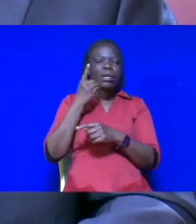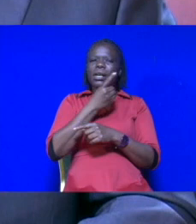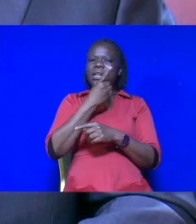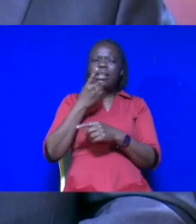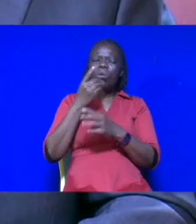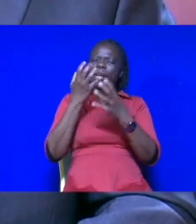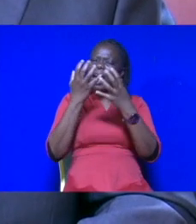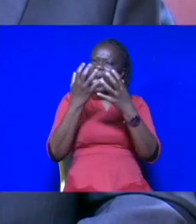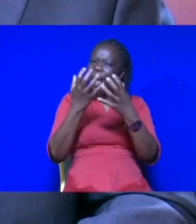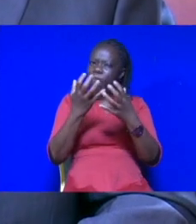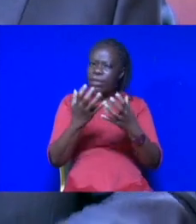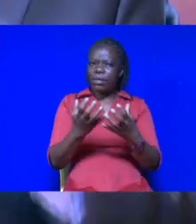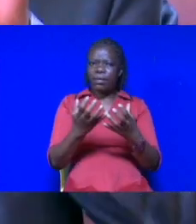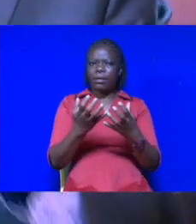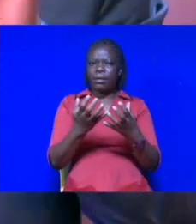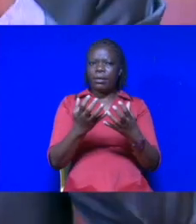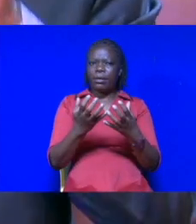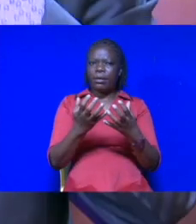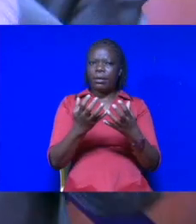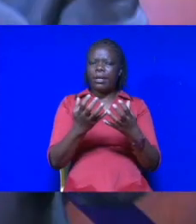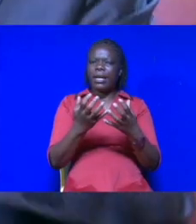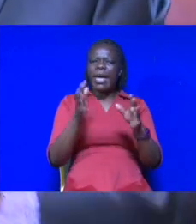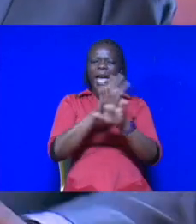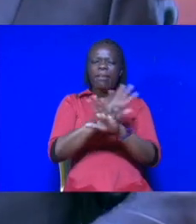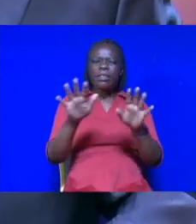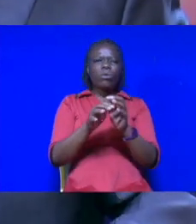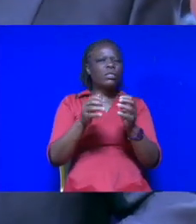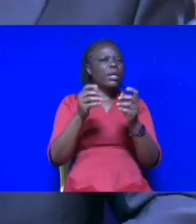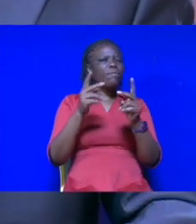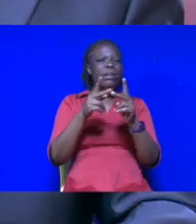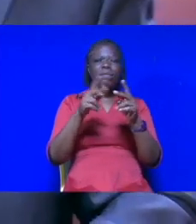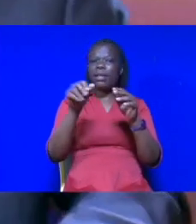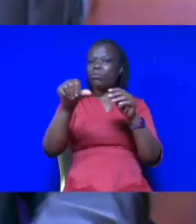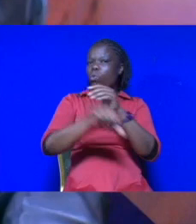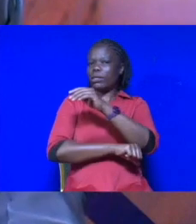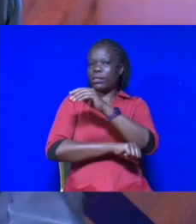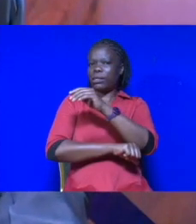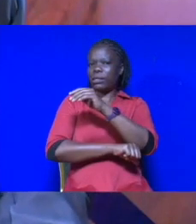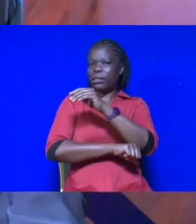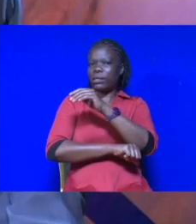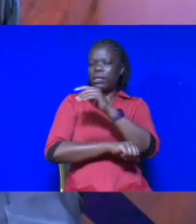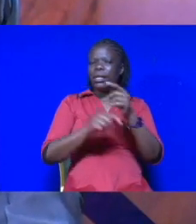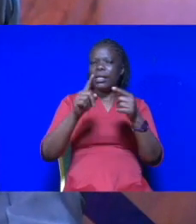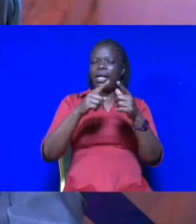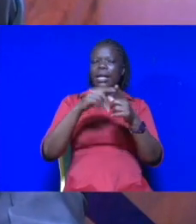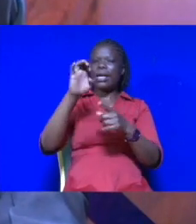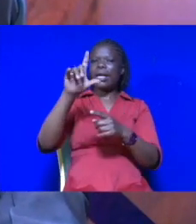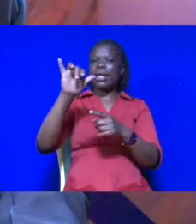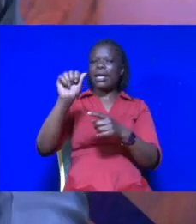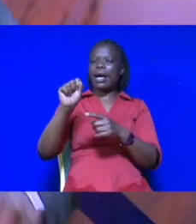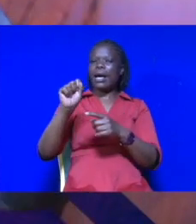ulikuwa mbaya sana. Hali ilikuwa mbaya. Elia kakimbia. Lakini